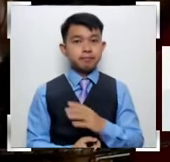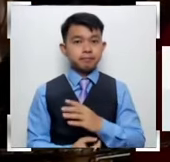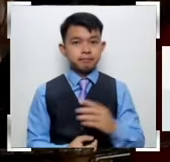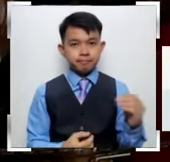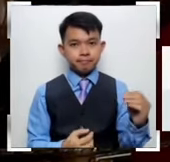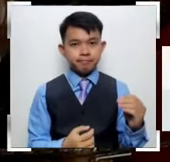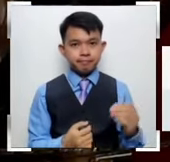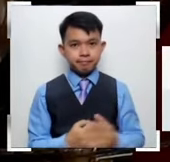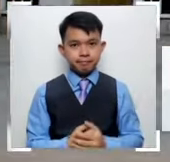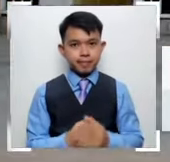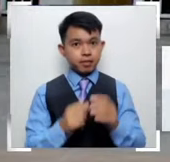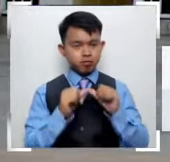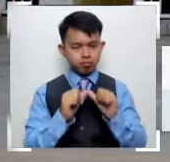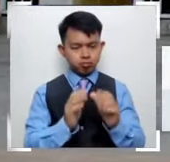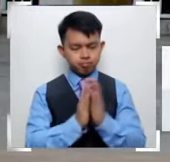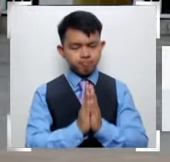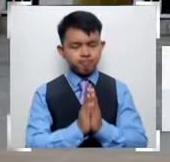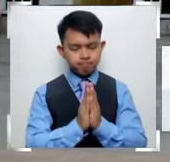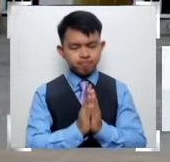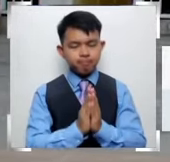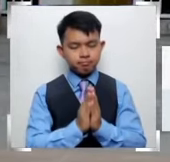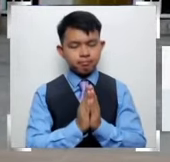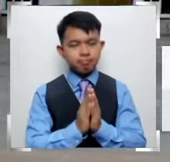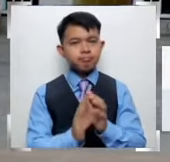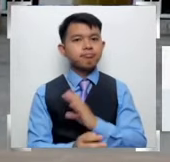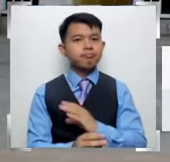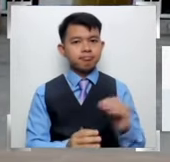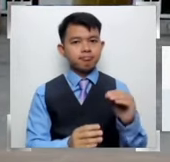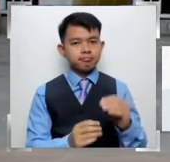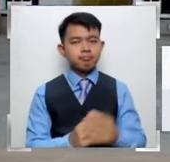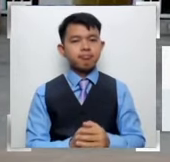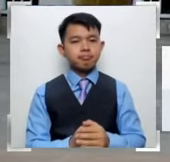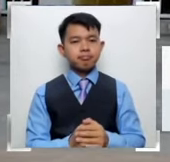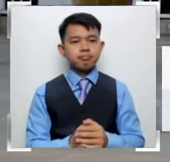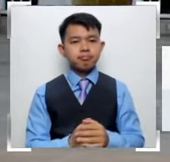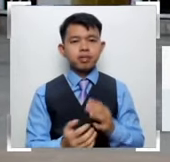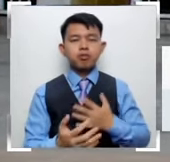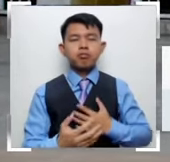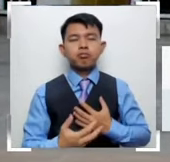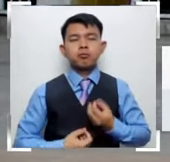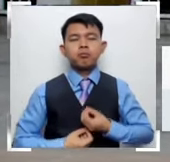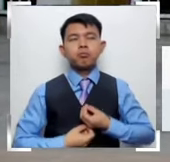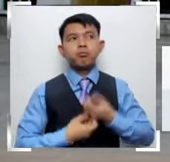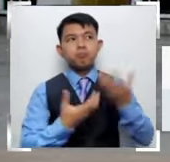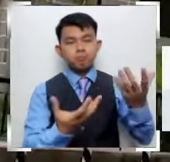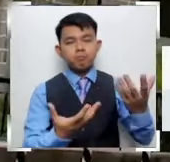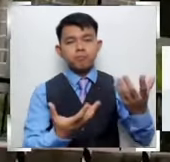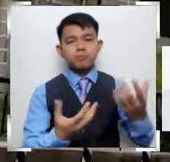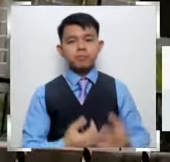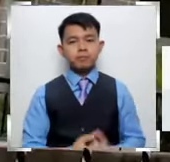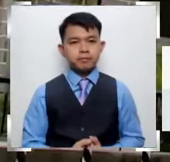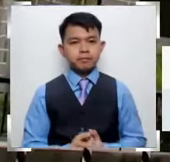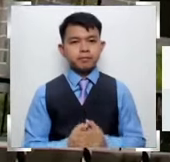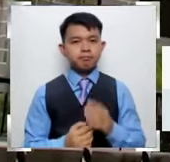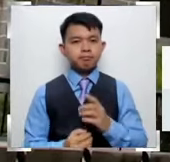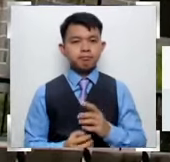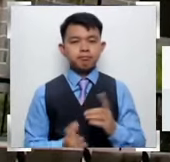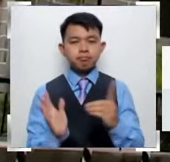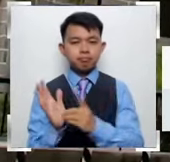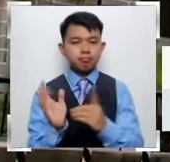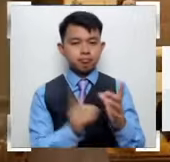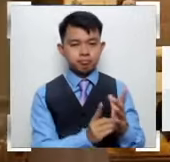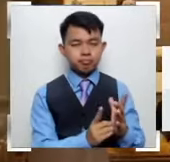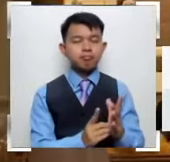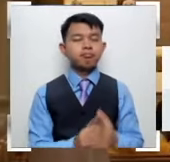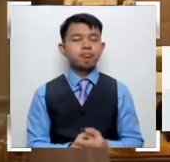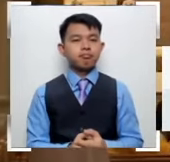manalangin, magdasal, mangumpisal, pagdebosyon. Gaya sa Quiapo Church, may